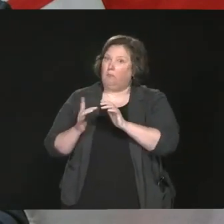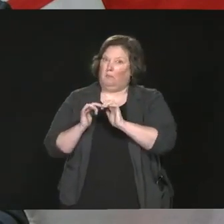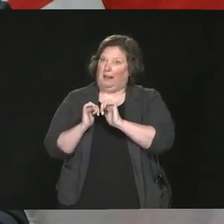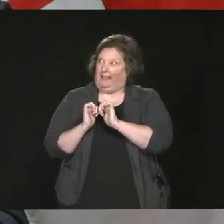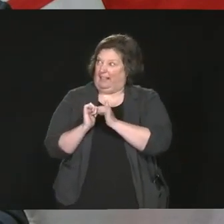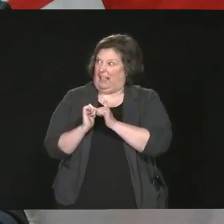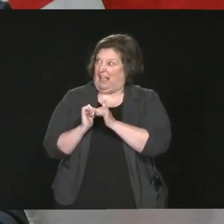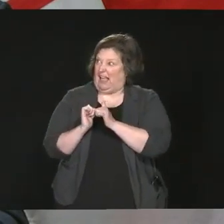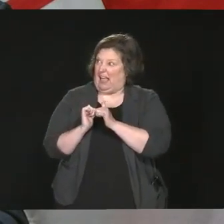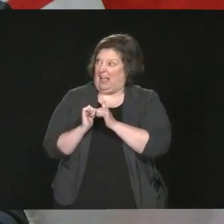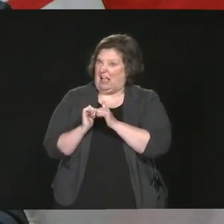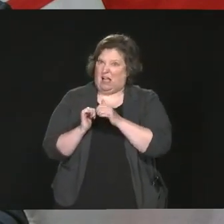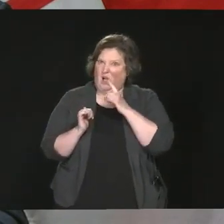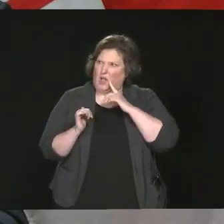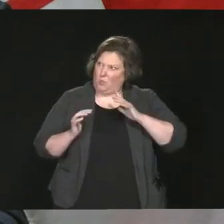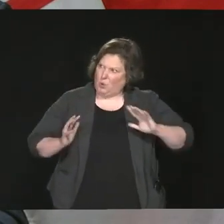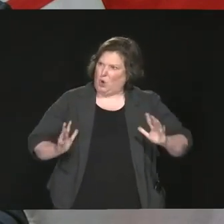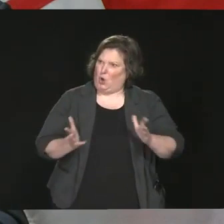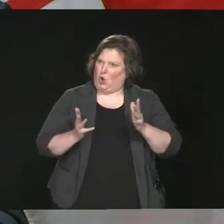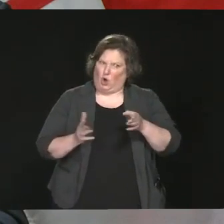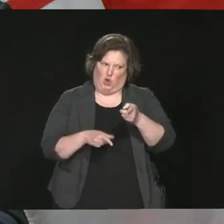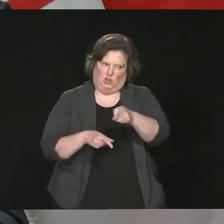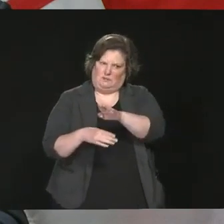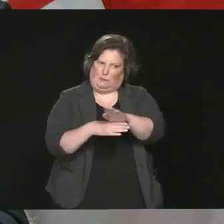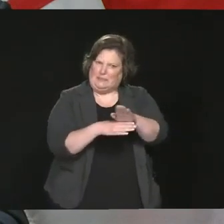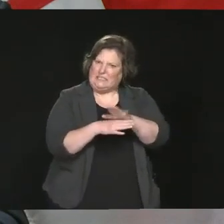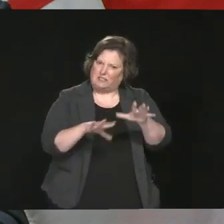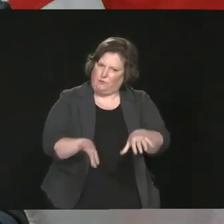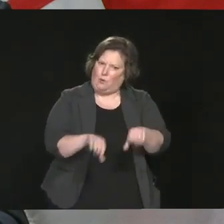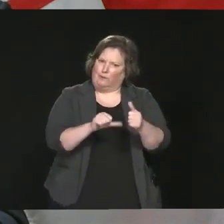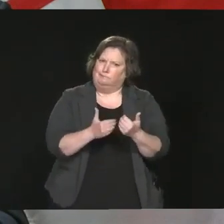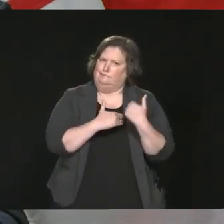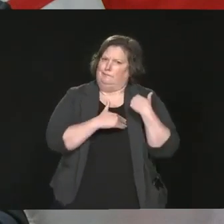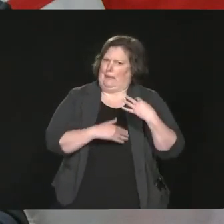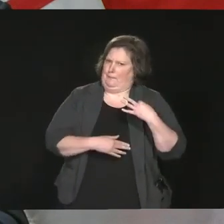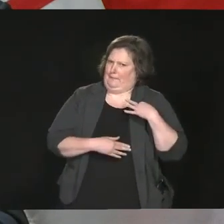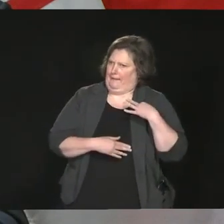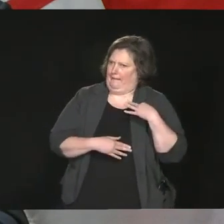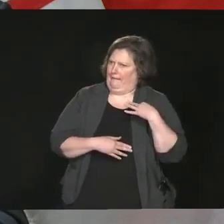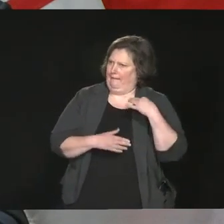succès que vous espériez. Alors, est-ce que vous attendez juste à ce que ça se